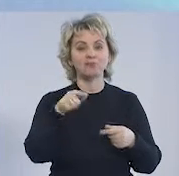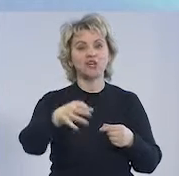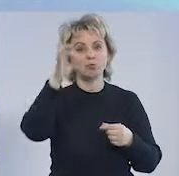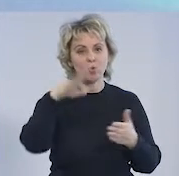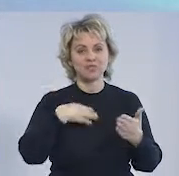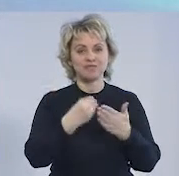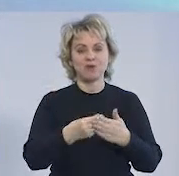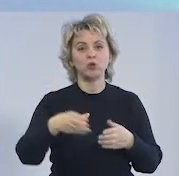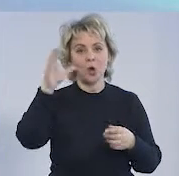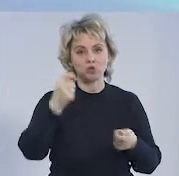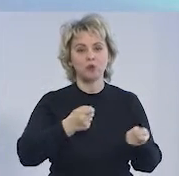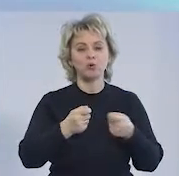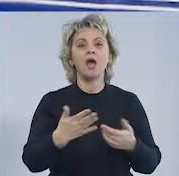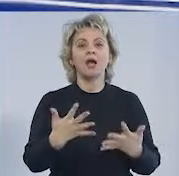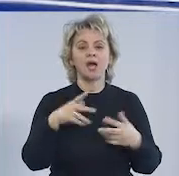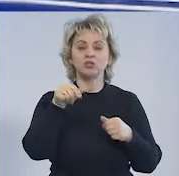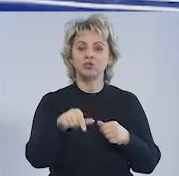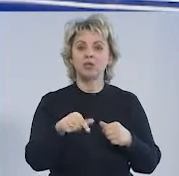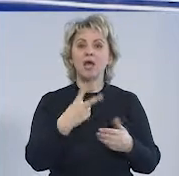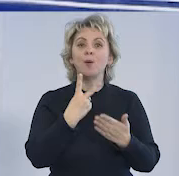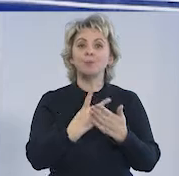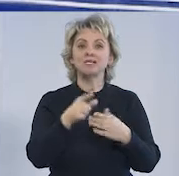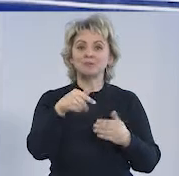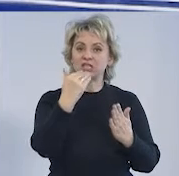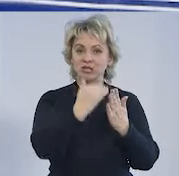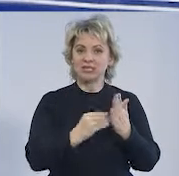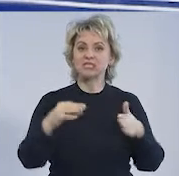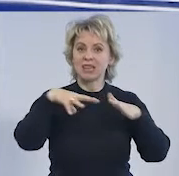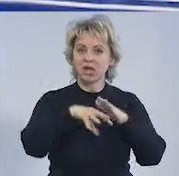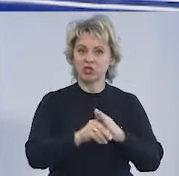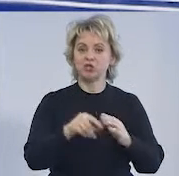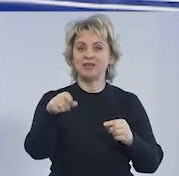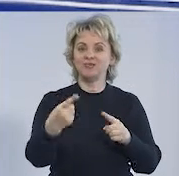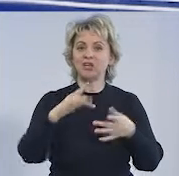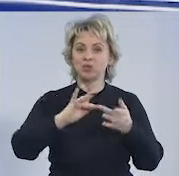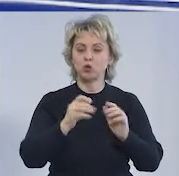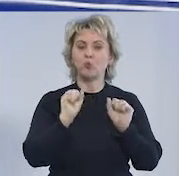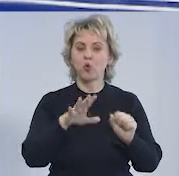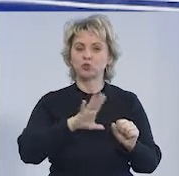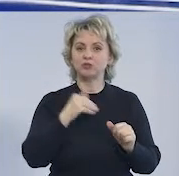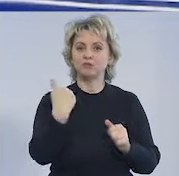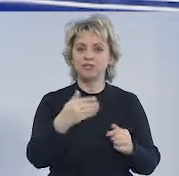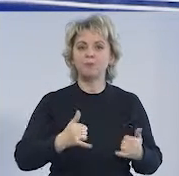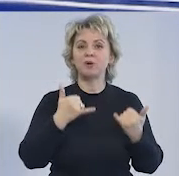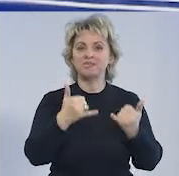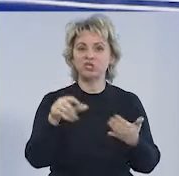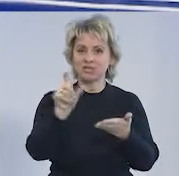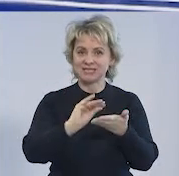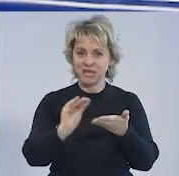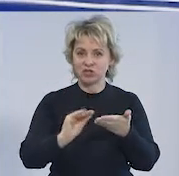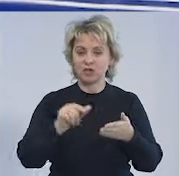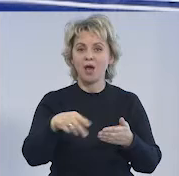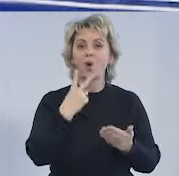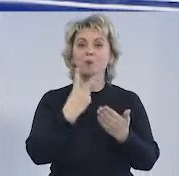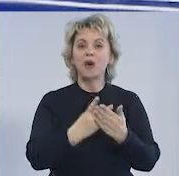Угу. Вы помните своего научного руководителя? Конечно. Посмотрите по критериям значимости в Википедии, может ли ему быть посвящена статья.